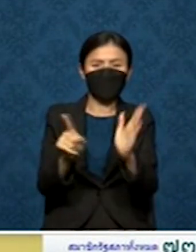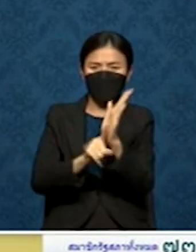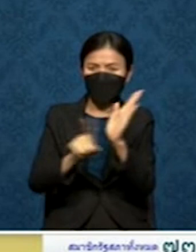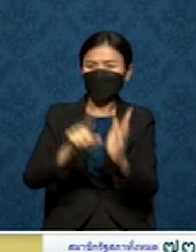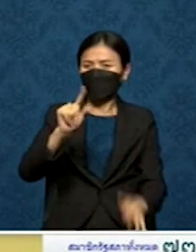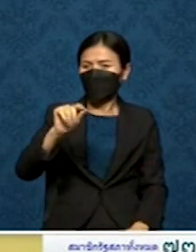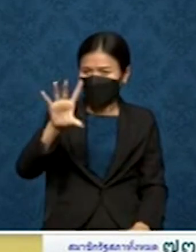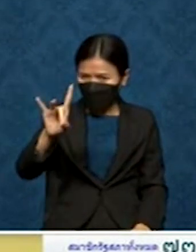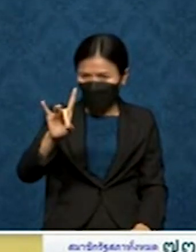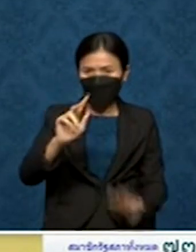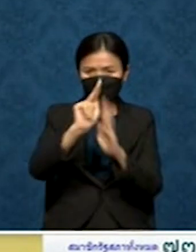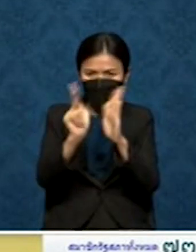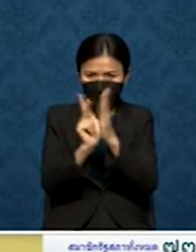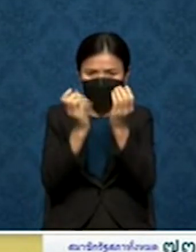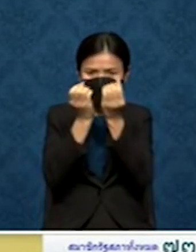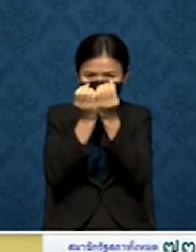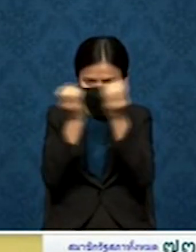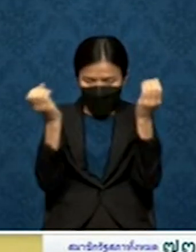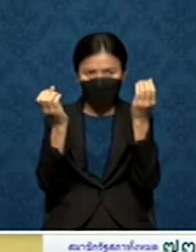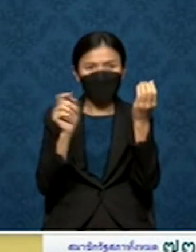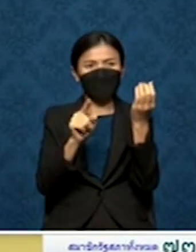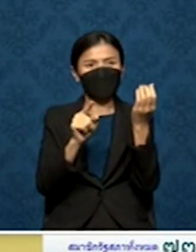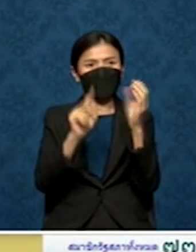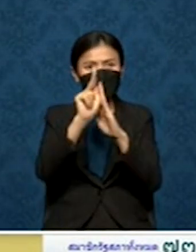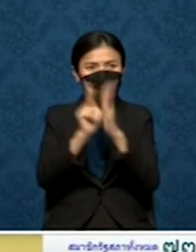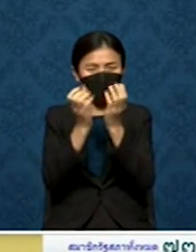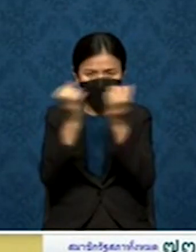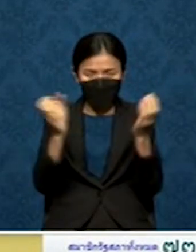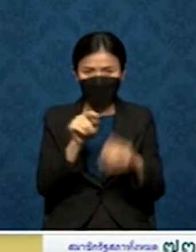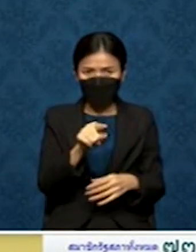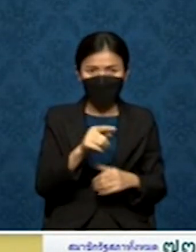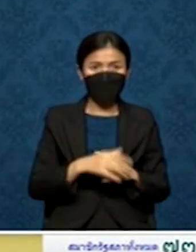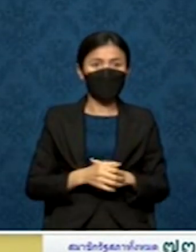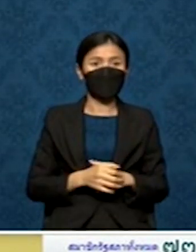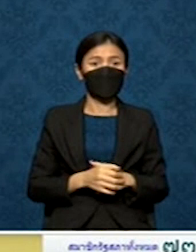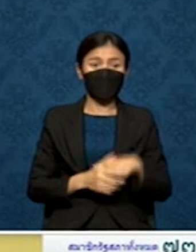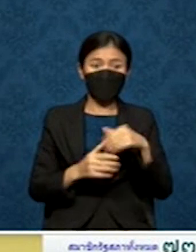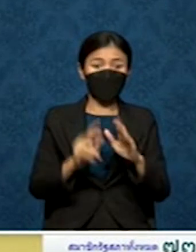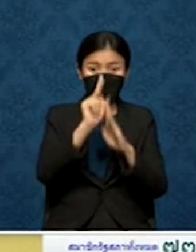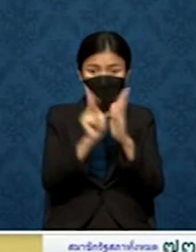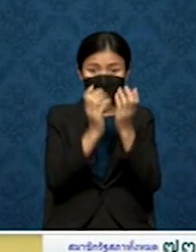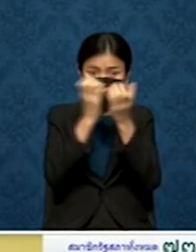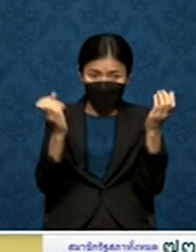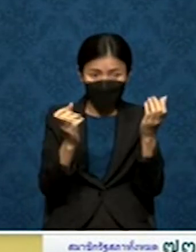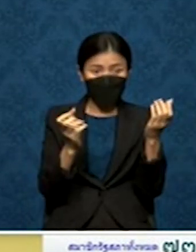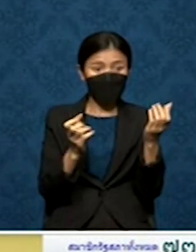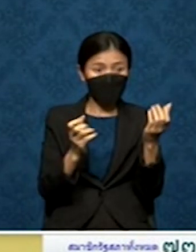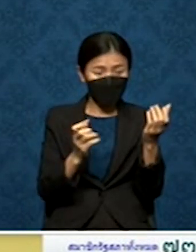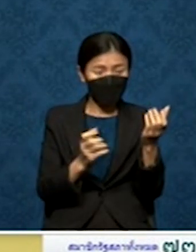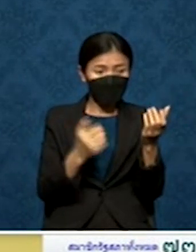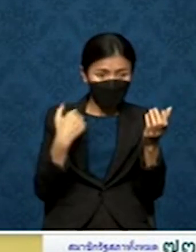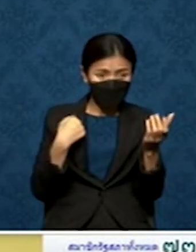นูญมันโทษรัฐธรรมนูญมี20ฉบับแล้วอะฉ